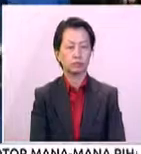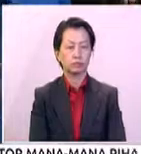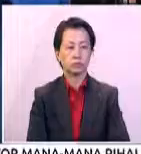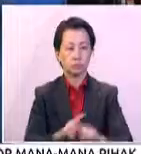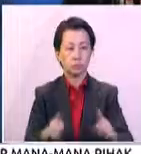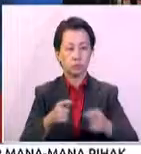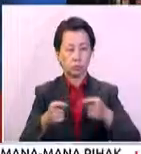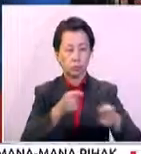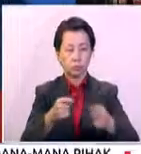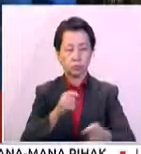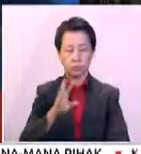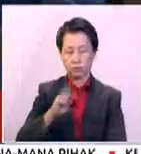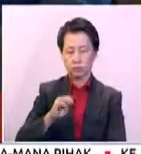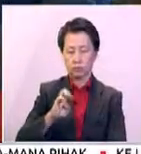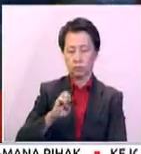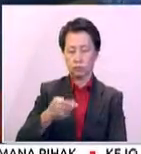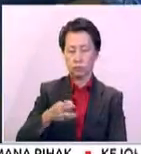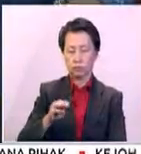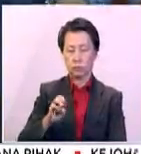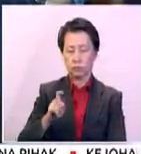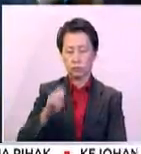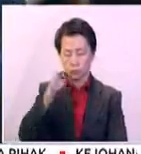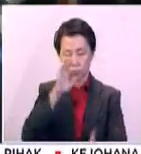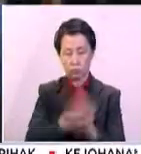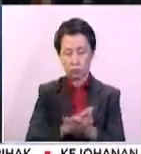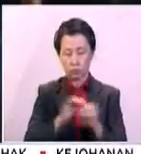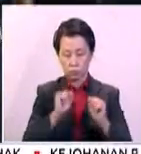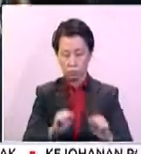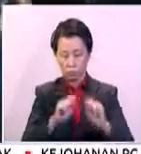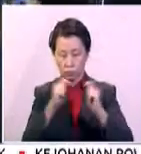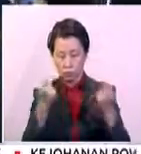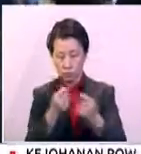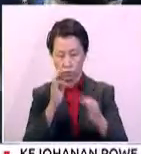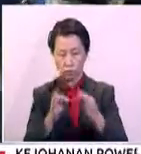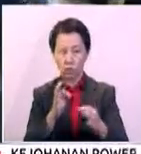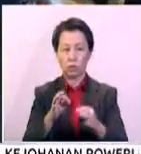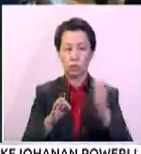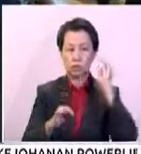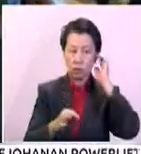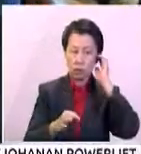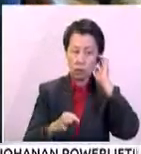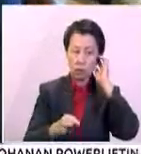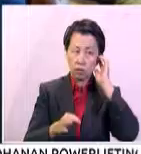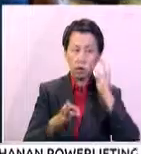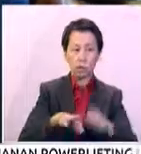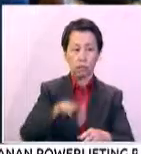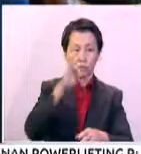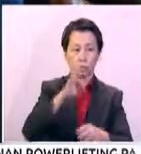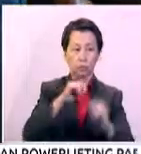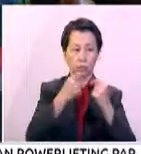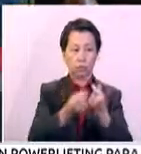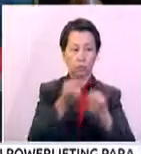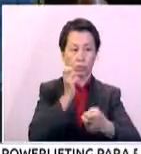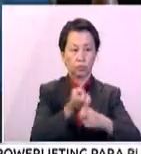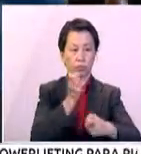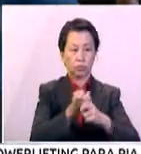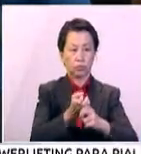Bagaimanapun pengendali Mehmet Durakovic percaya akan kemampuan pasukannya walaupun diundi dalam kumpulan sukar.